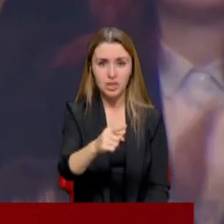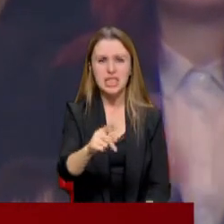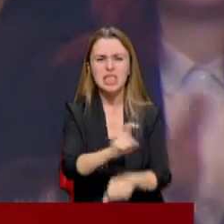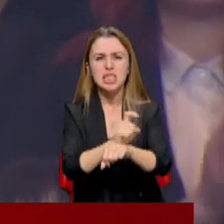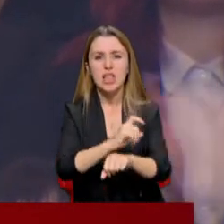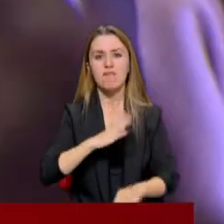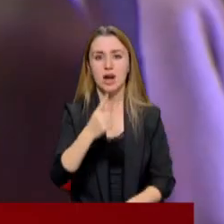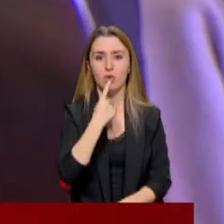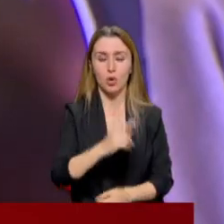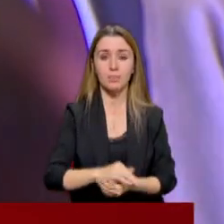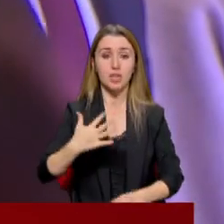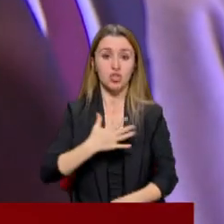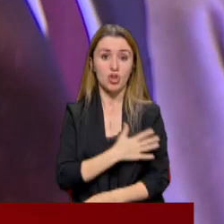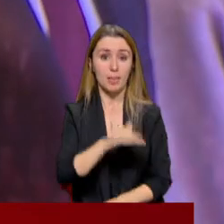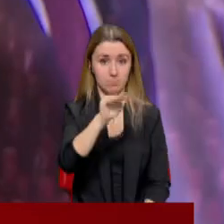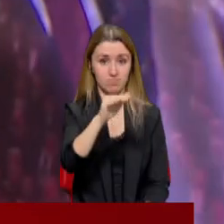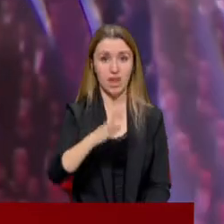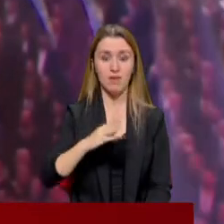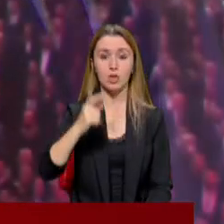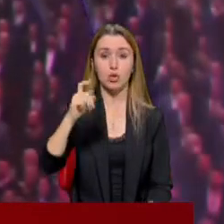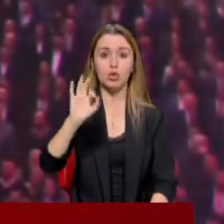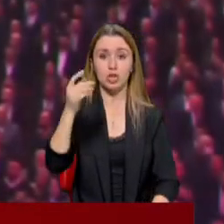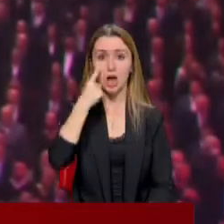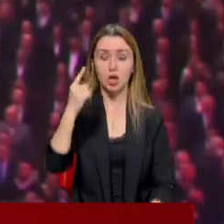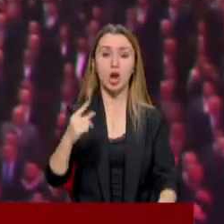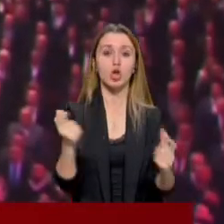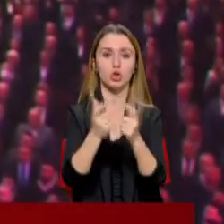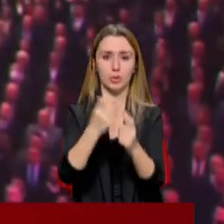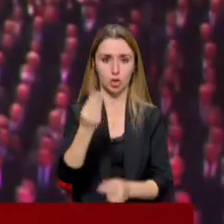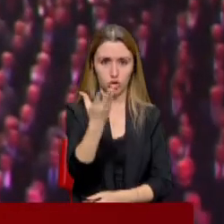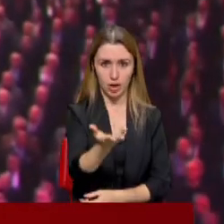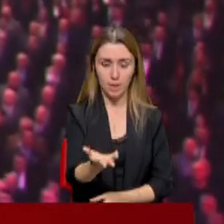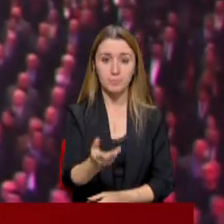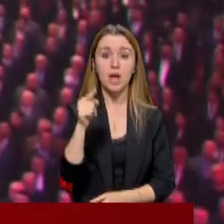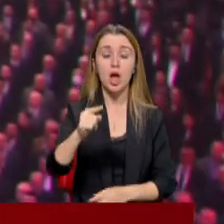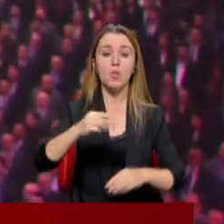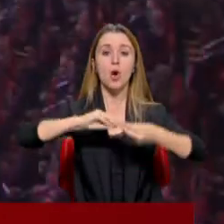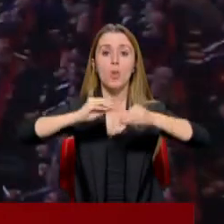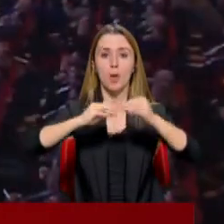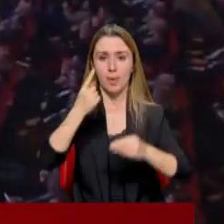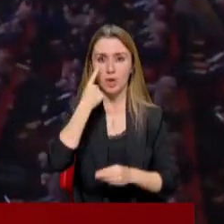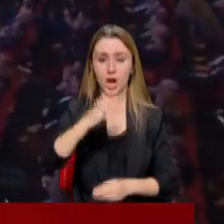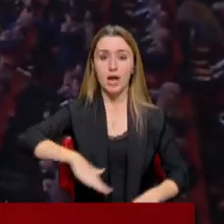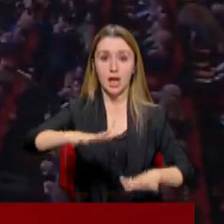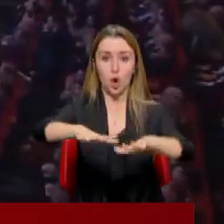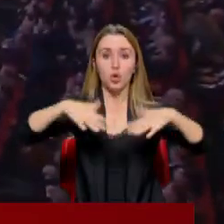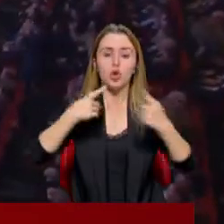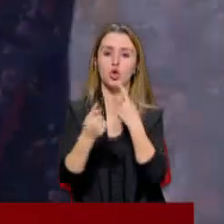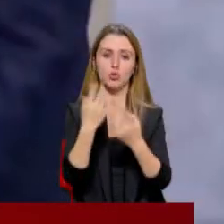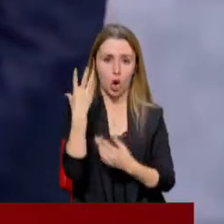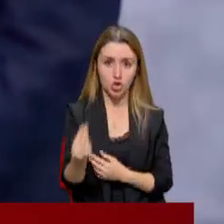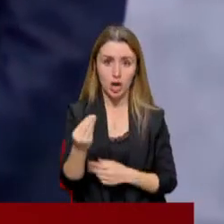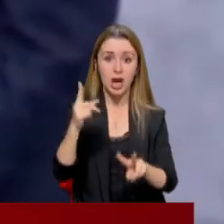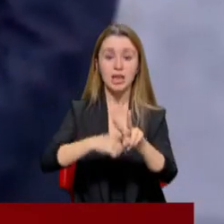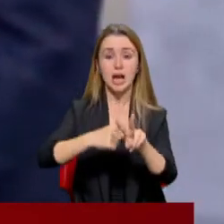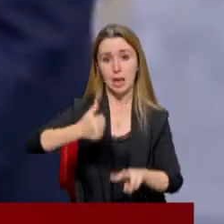kan davasıdır CHP'nin çağrısıyla 9 Ocak'ta olağanüstü toplanacak meclis yaşanan yargı krizi genel kurulda konuşulacak